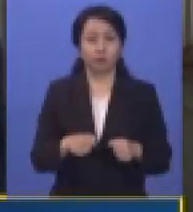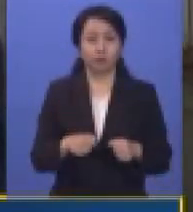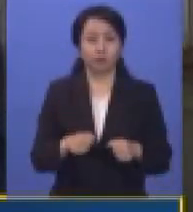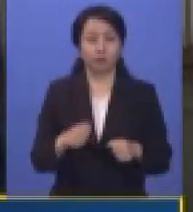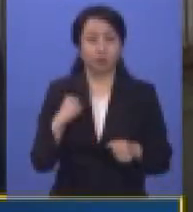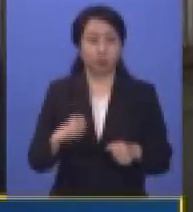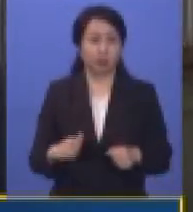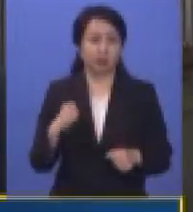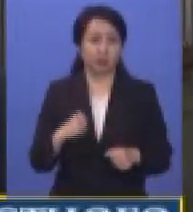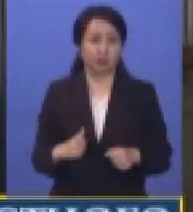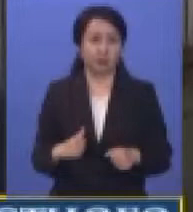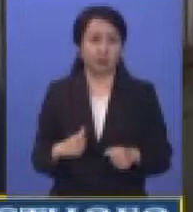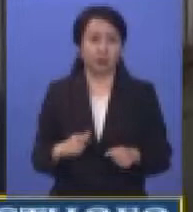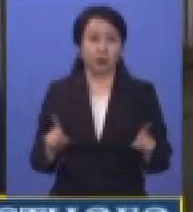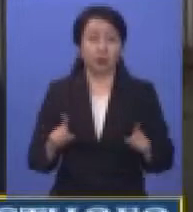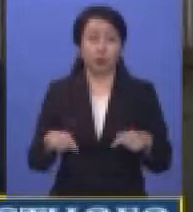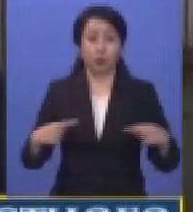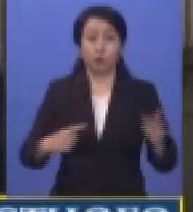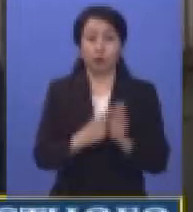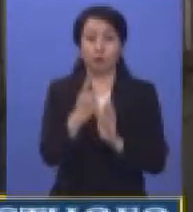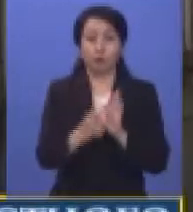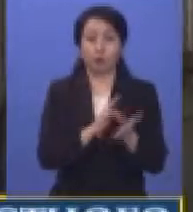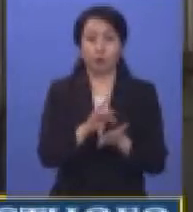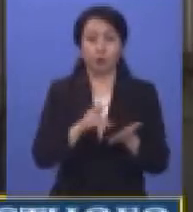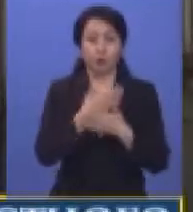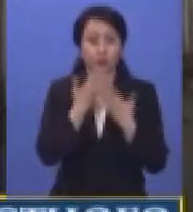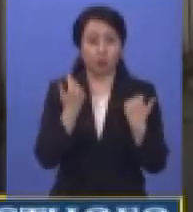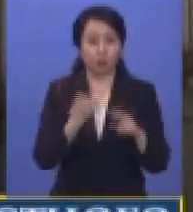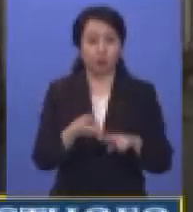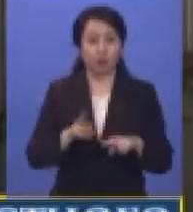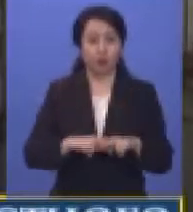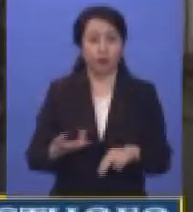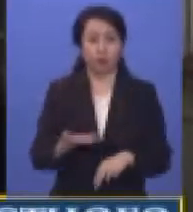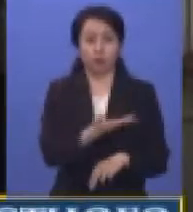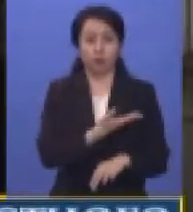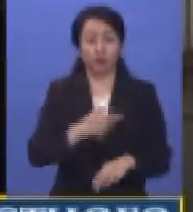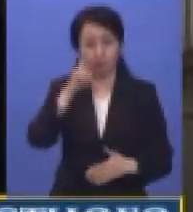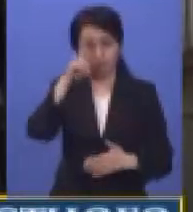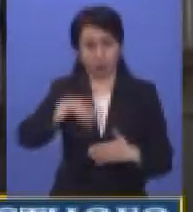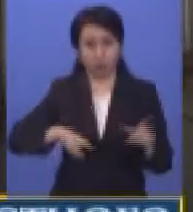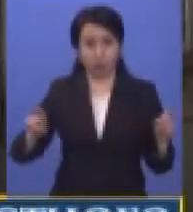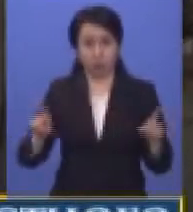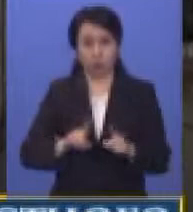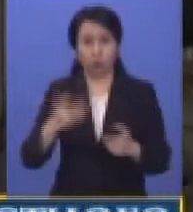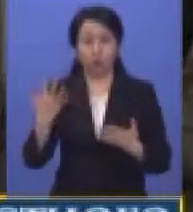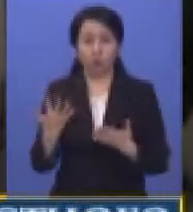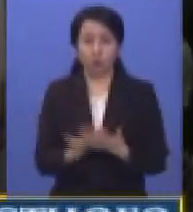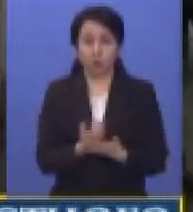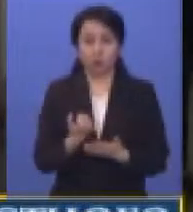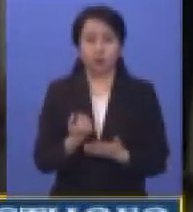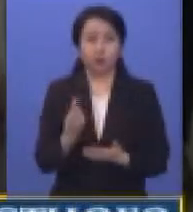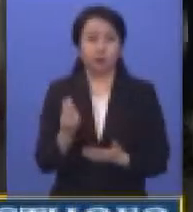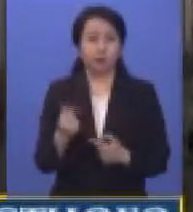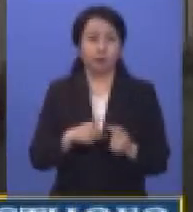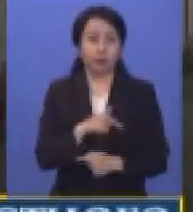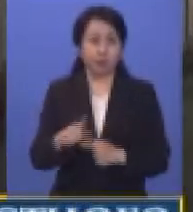что... Других вопросов города нет или области. Поэтому мы в надежде, что найдется